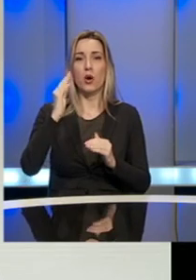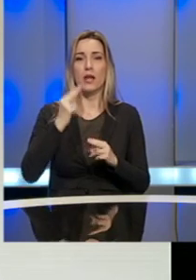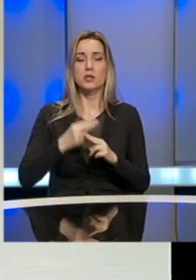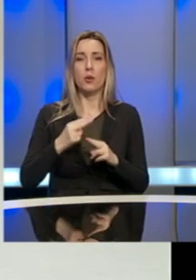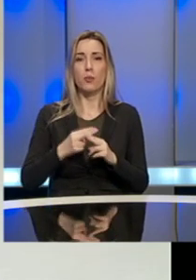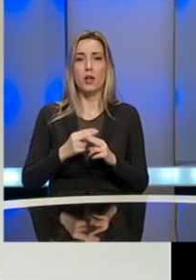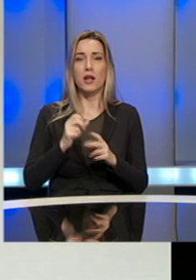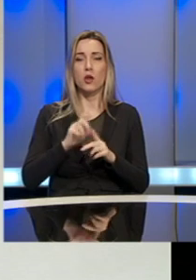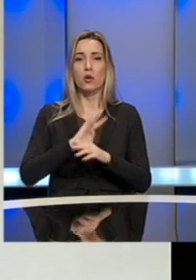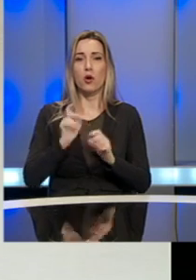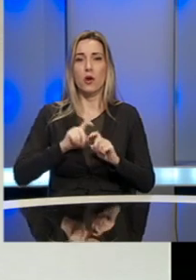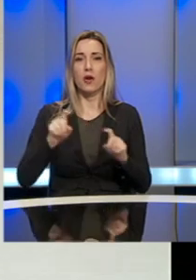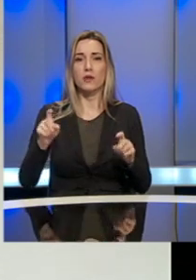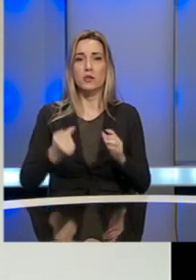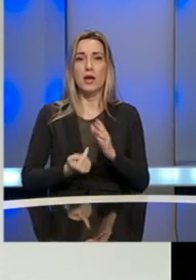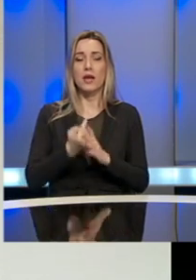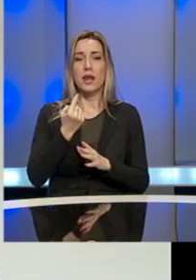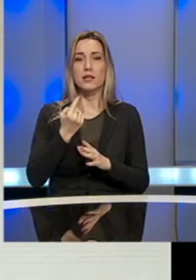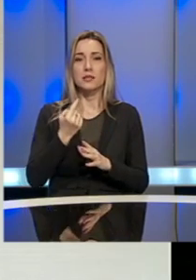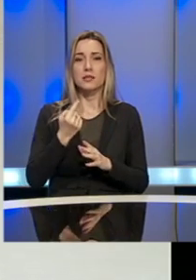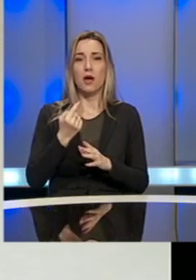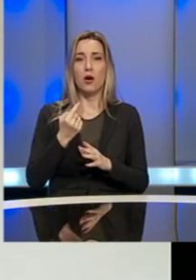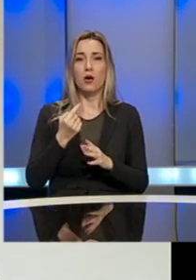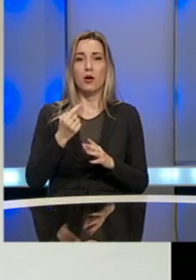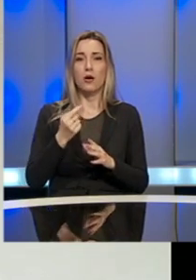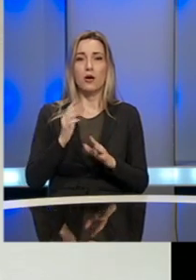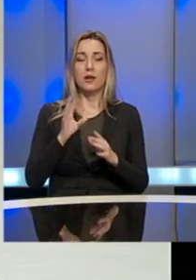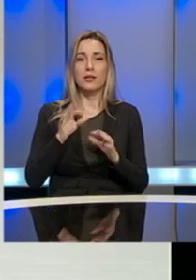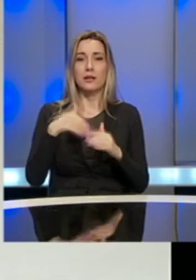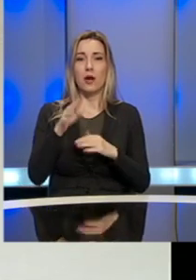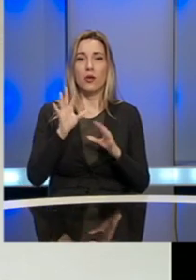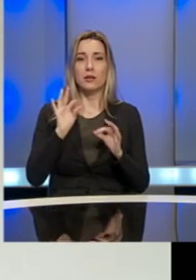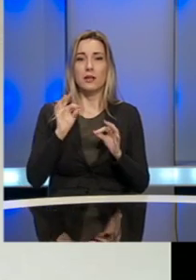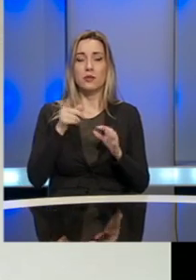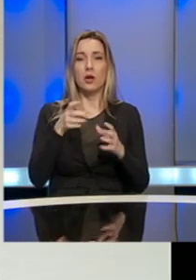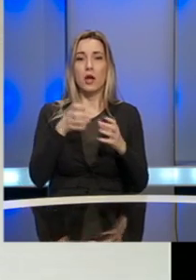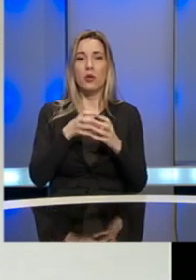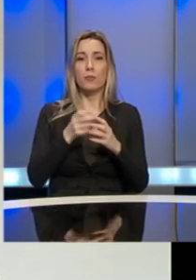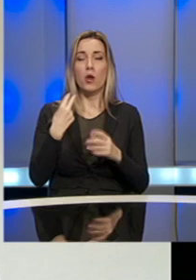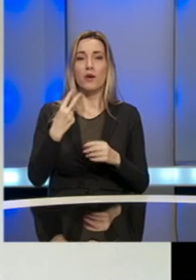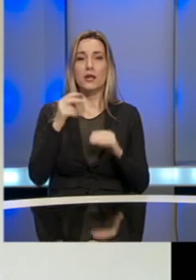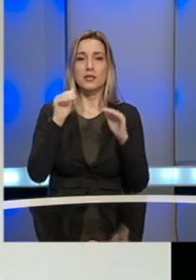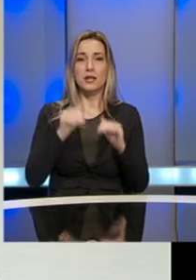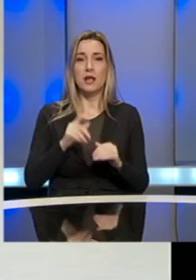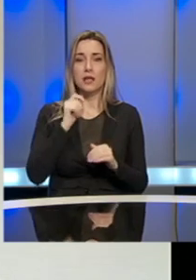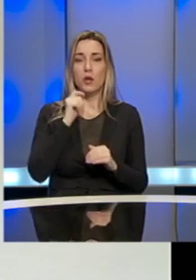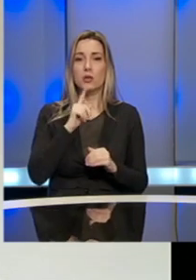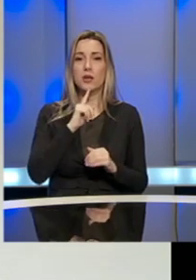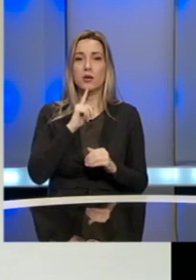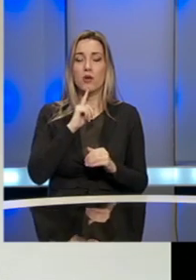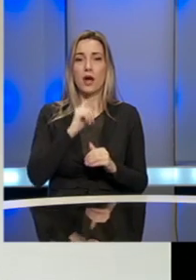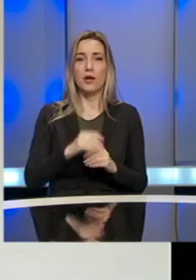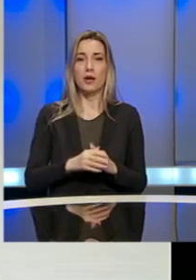od koronavirusa nastao u posljednjih možda 10 dana, zato što je grupa od 20.000 ljudi koja je